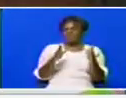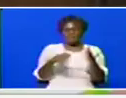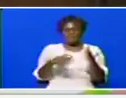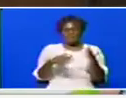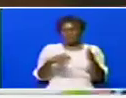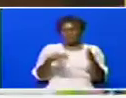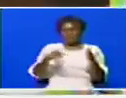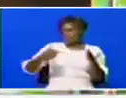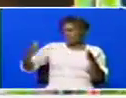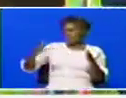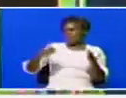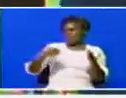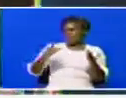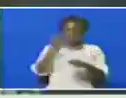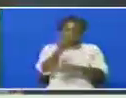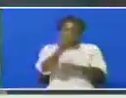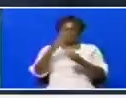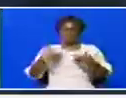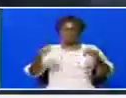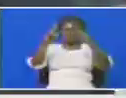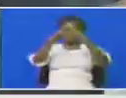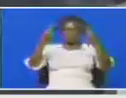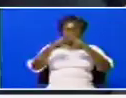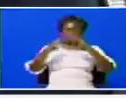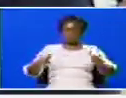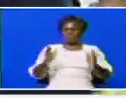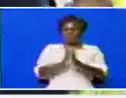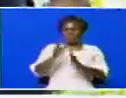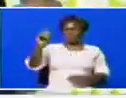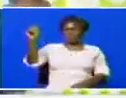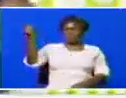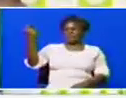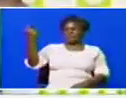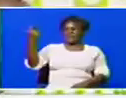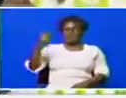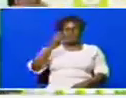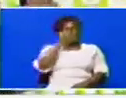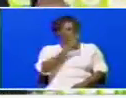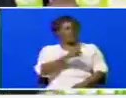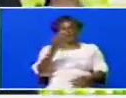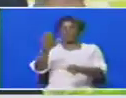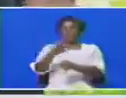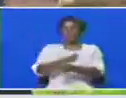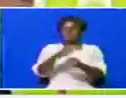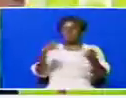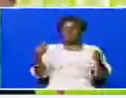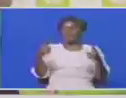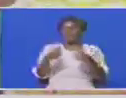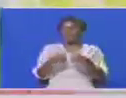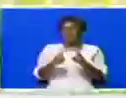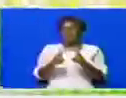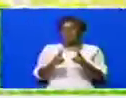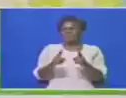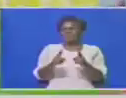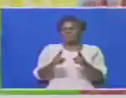huko, hawa ni wale waangalizi vile vile wa kimataifa na wa hapa nchini ambapo ukiangalia hawajajaa kweli, lakini hawa pia wanafaa